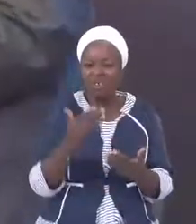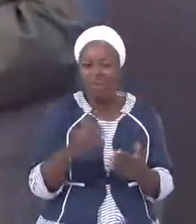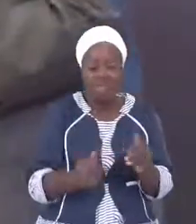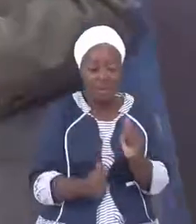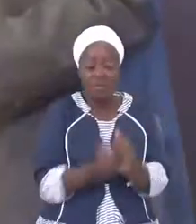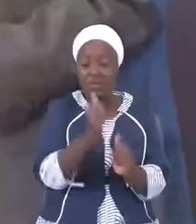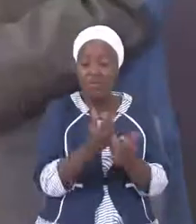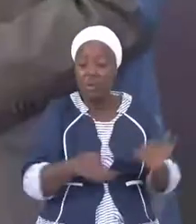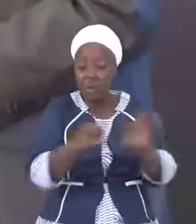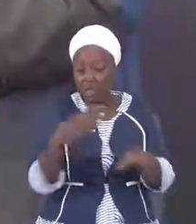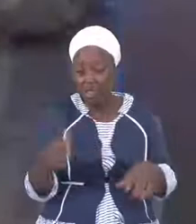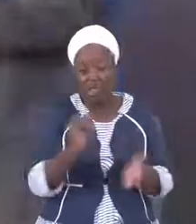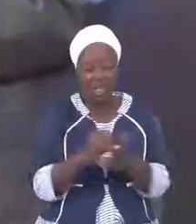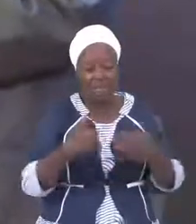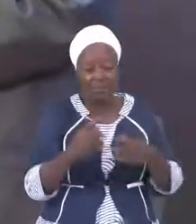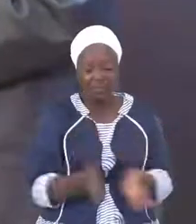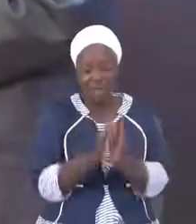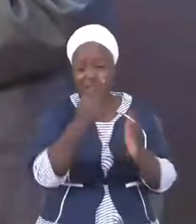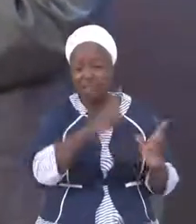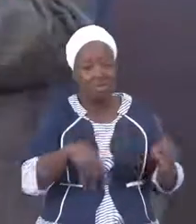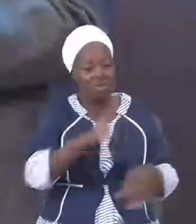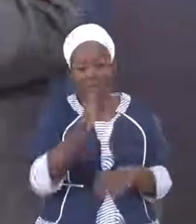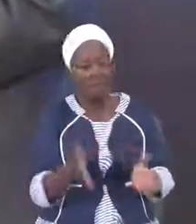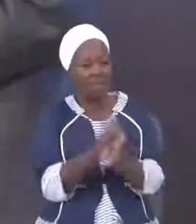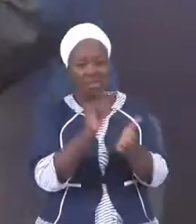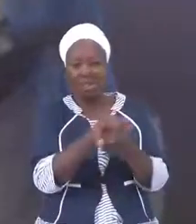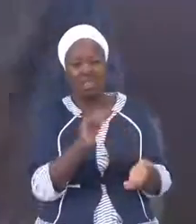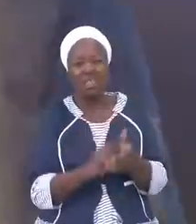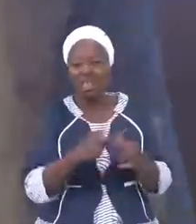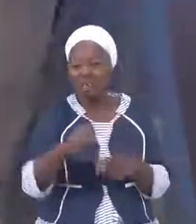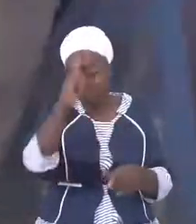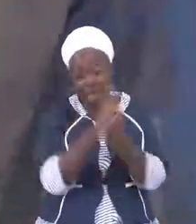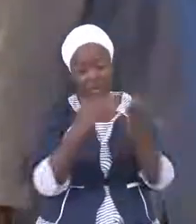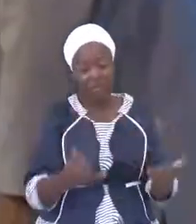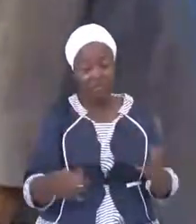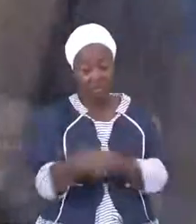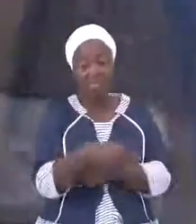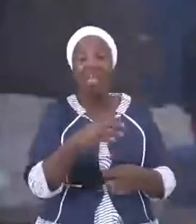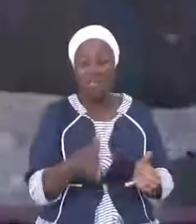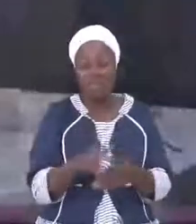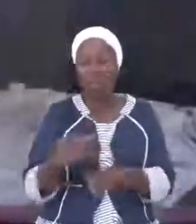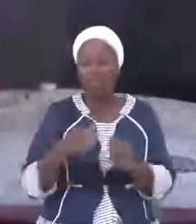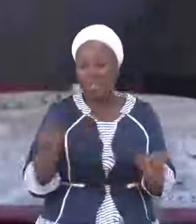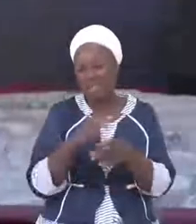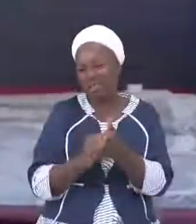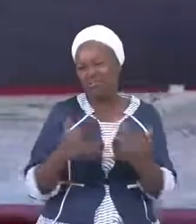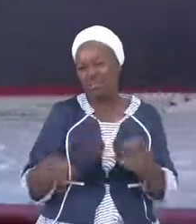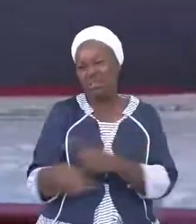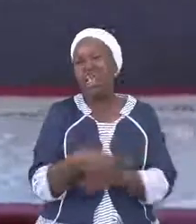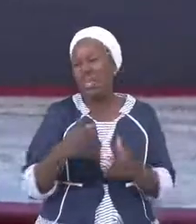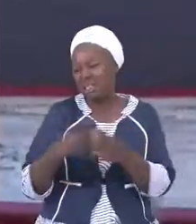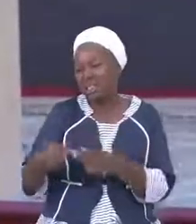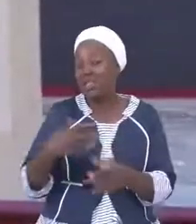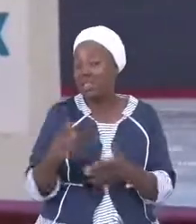Bon, mais la chose la plus importante à demander au Seigneur, ils ne l'ont pas fait. Les croyants aussi aujourd'hui se comportent de